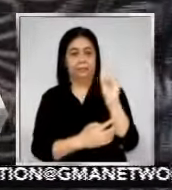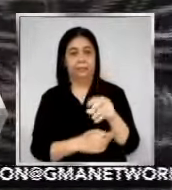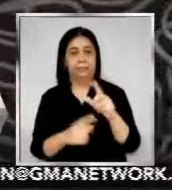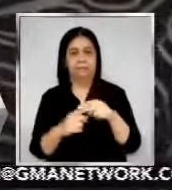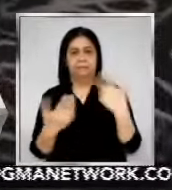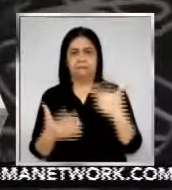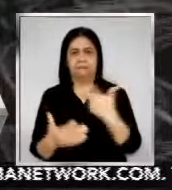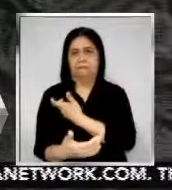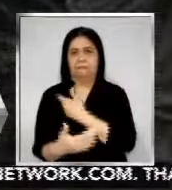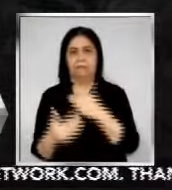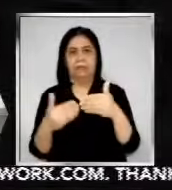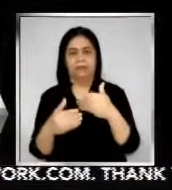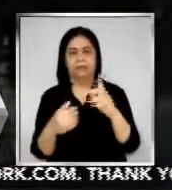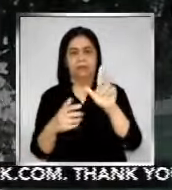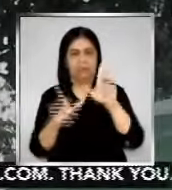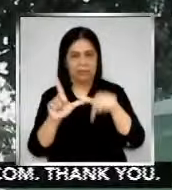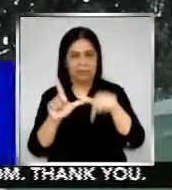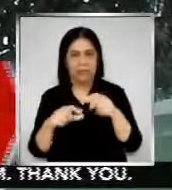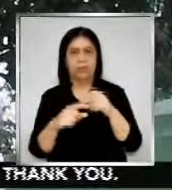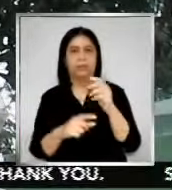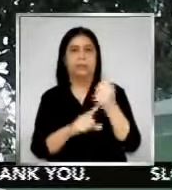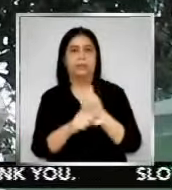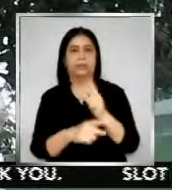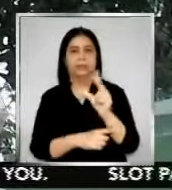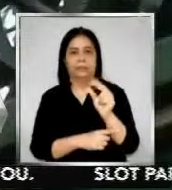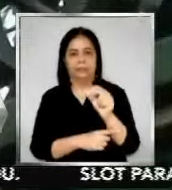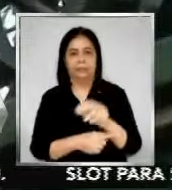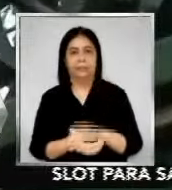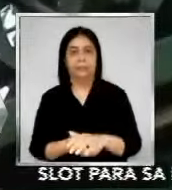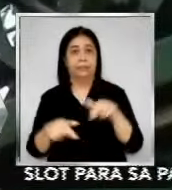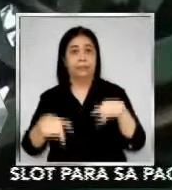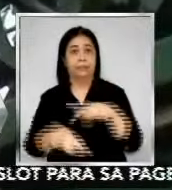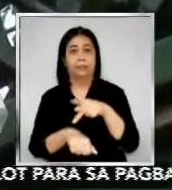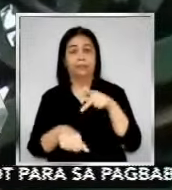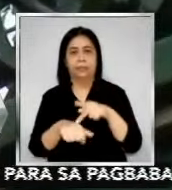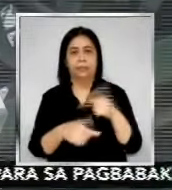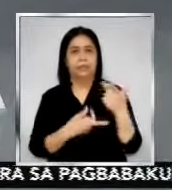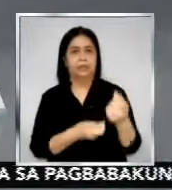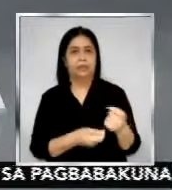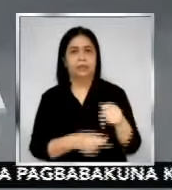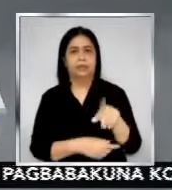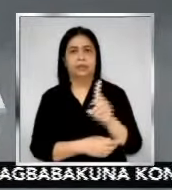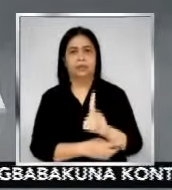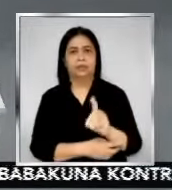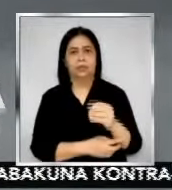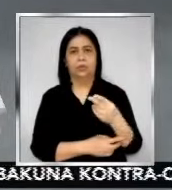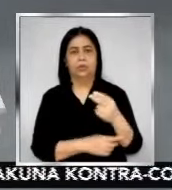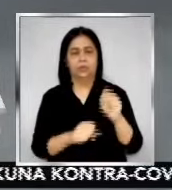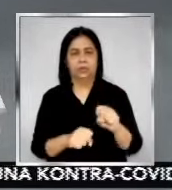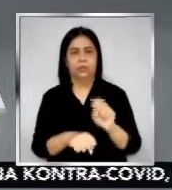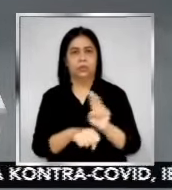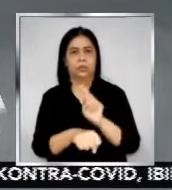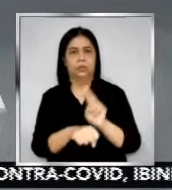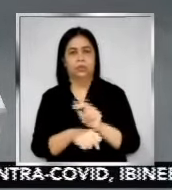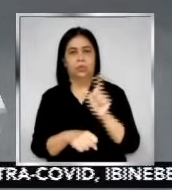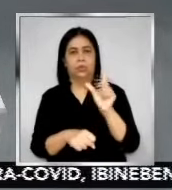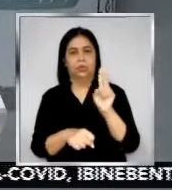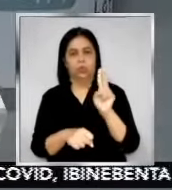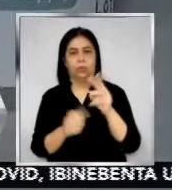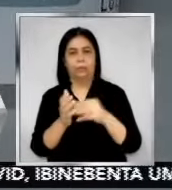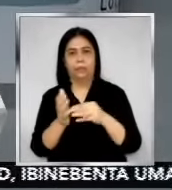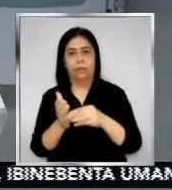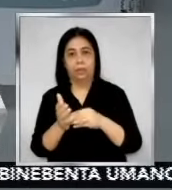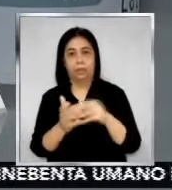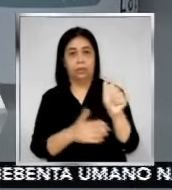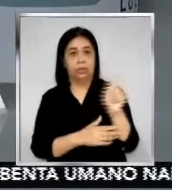bago nag-expire noong April 13. Dito naman sa Pilipinas, tiwala ang Department of Health na magagamit ang 2 milyong doses ng AstraZeneca vaccines